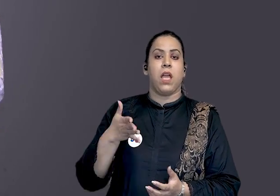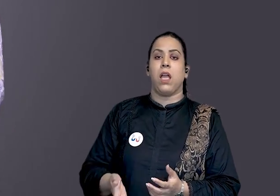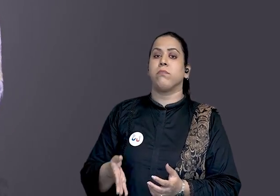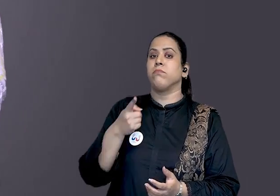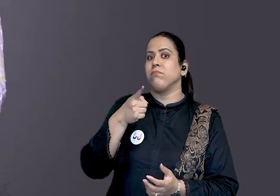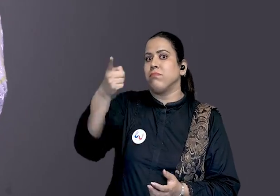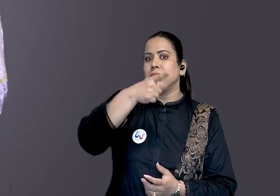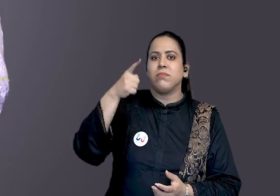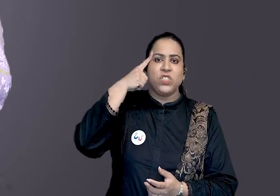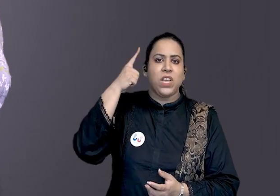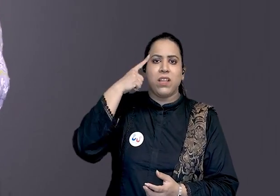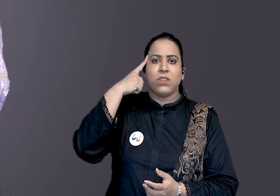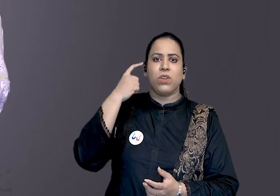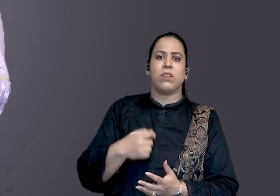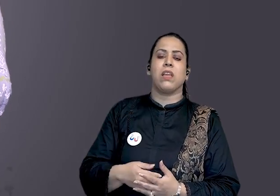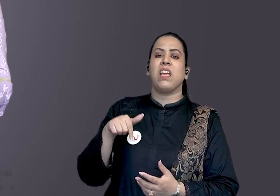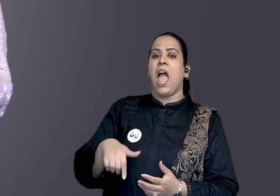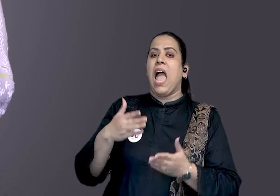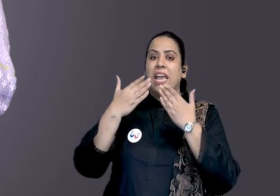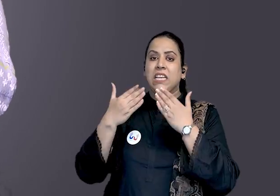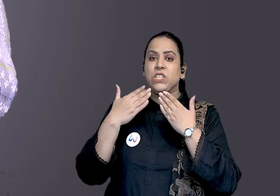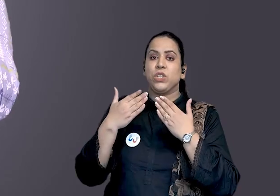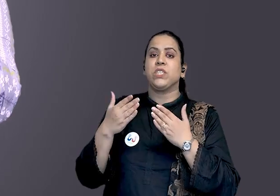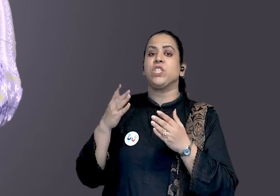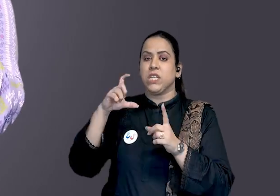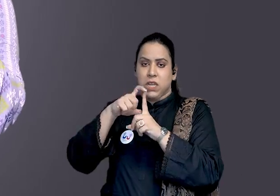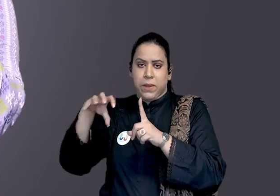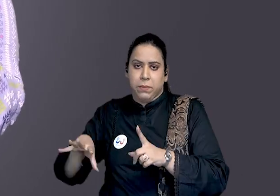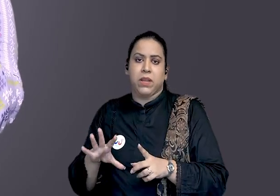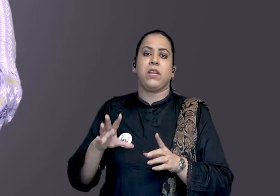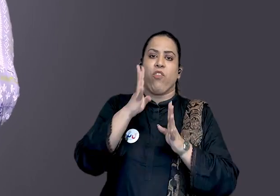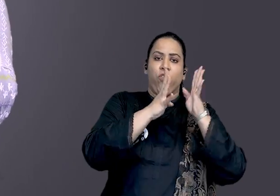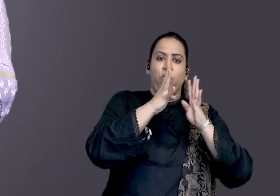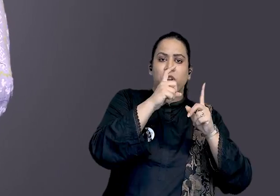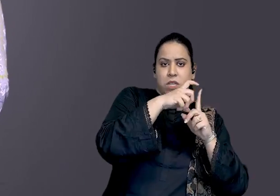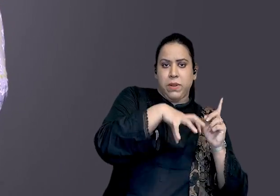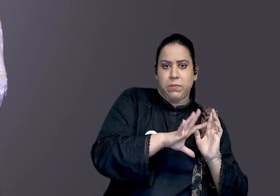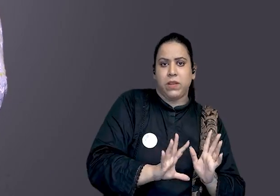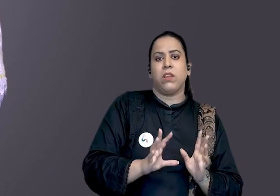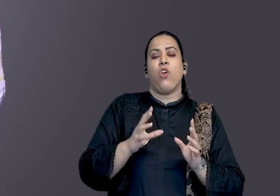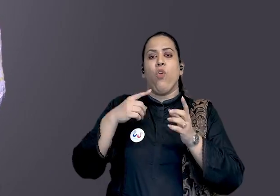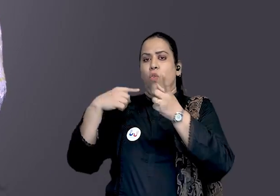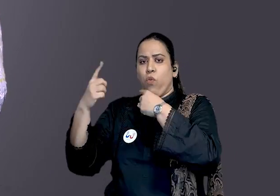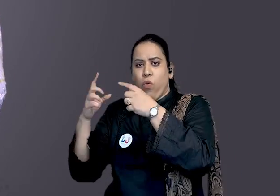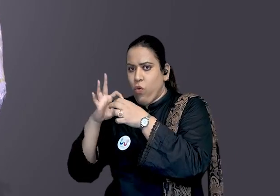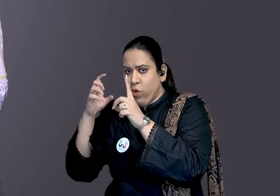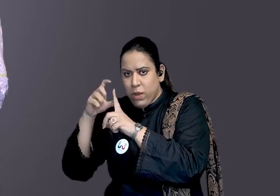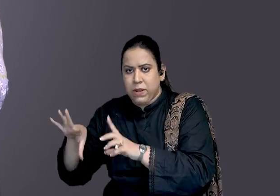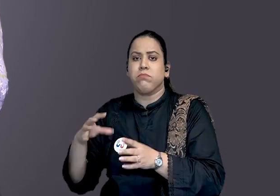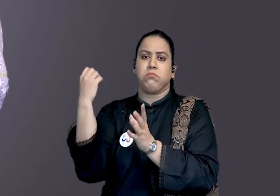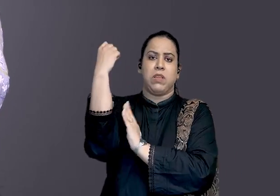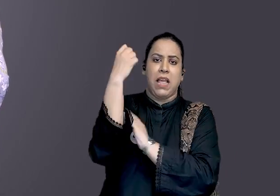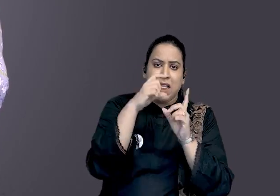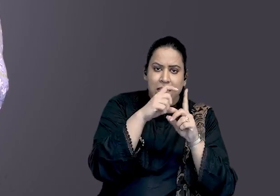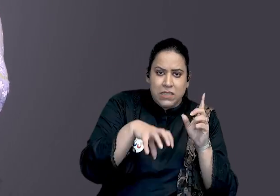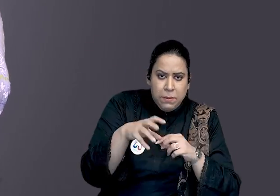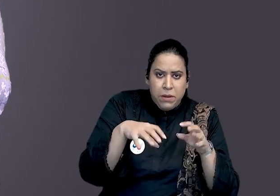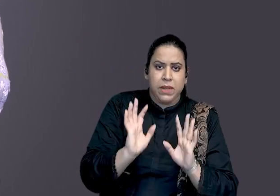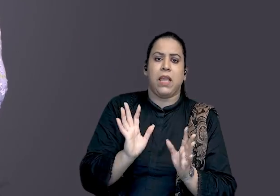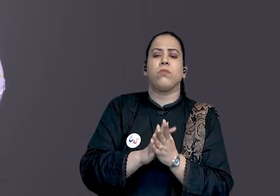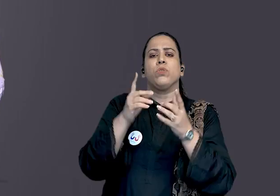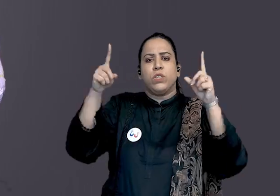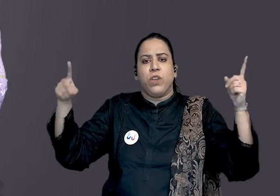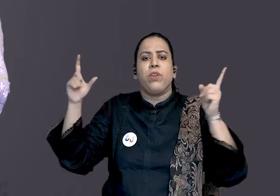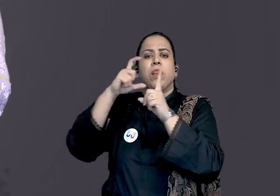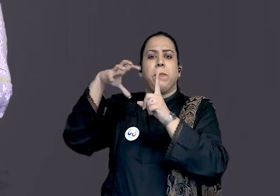ان ڈپارٹمنٹس کی جو بیسکس ہیں اس کا آغاز جو ہے وہ انگریز دور حکومت سے ہوتا ہے. اور میں آپ کو بہت دلچسپ بات